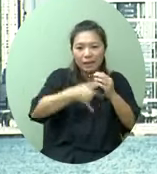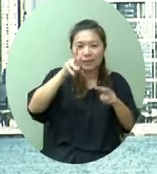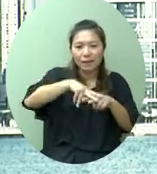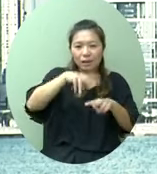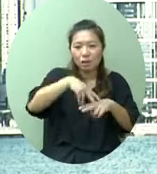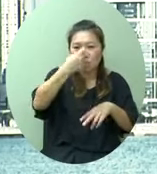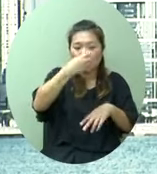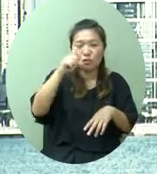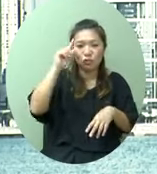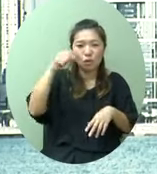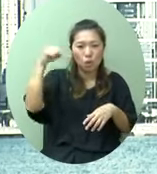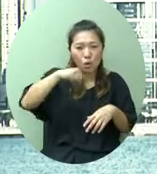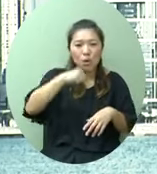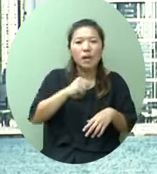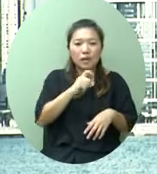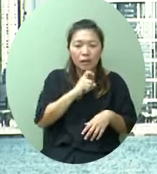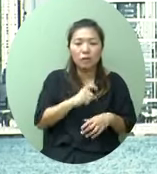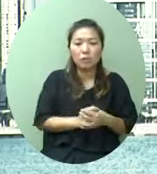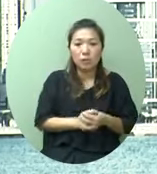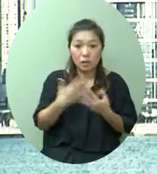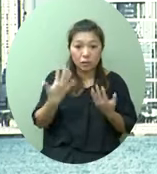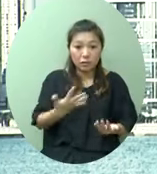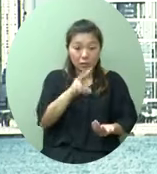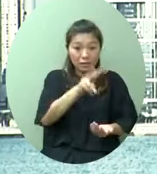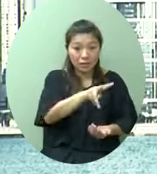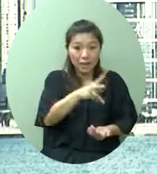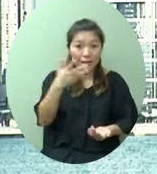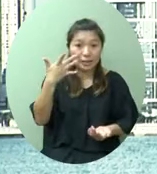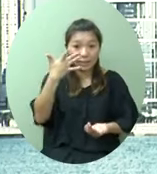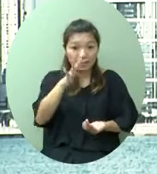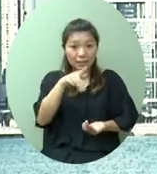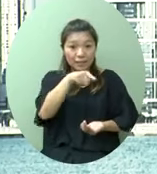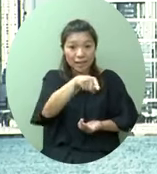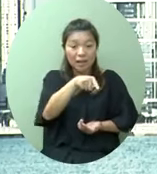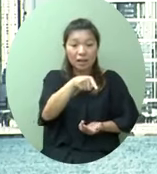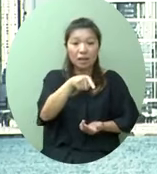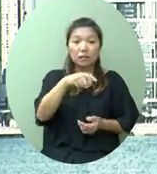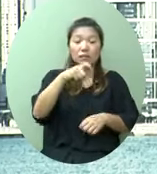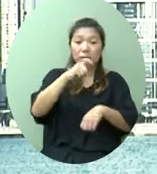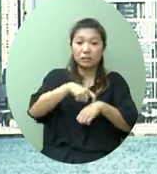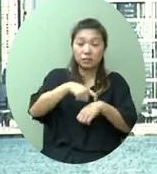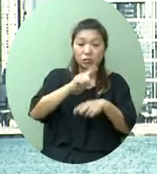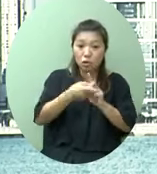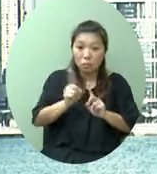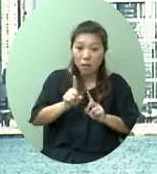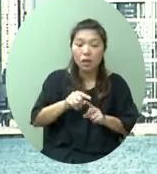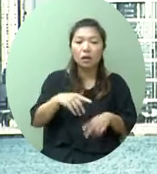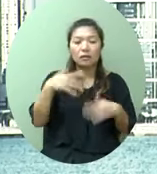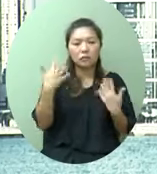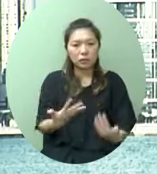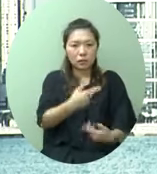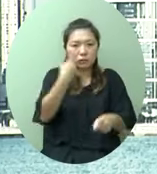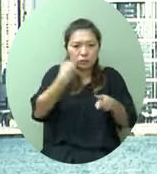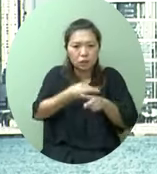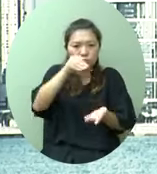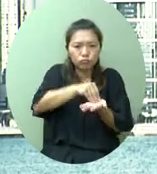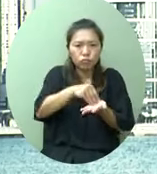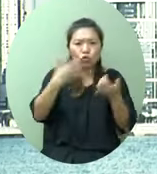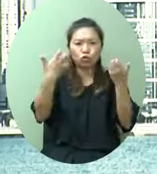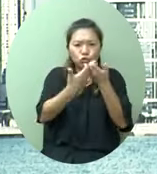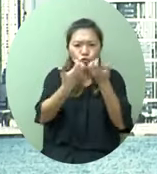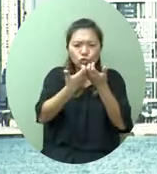力。但點解我話即係個形勢或者個勢頭咧係好嘅？呢啲係從事實同埋數據裏邊